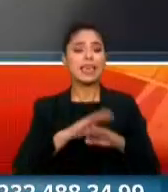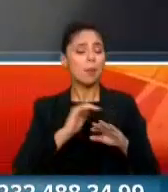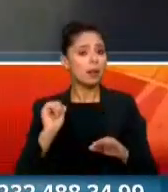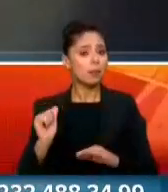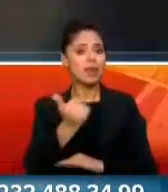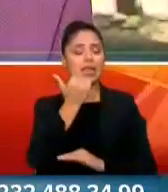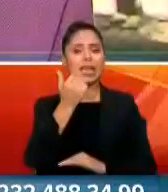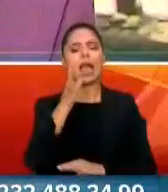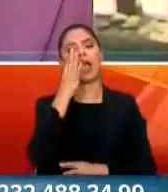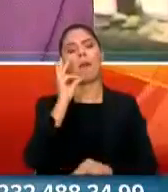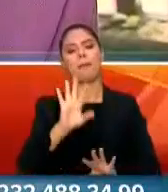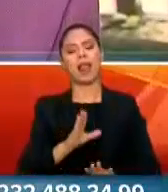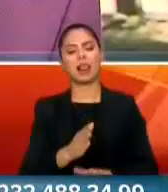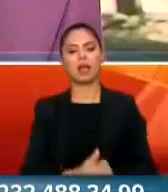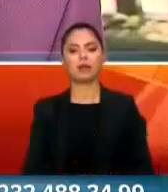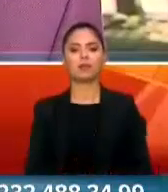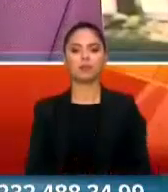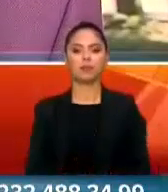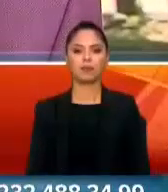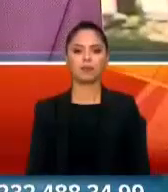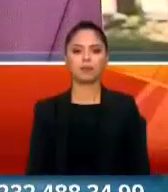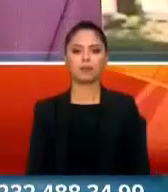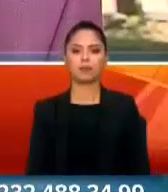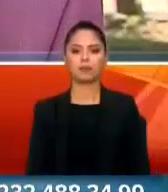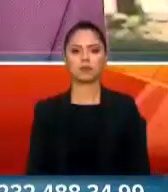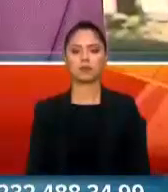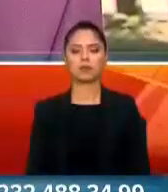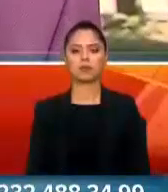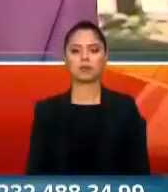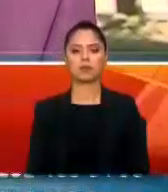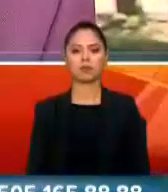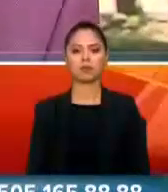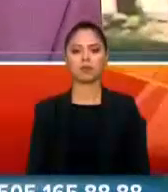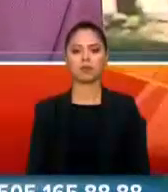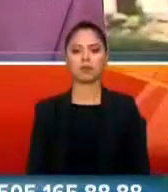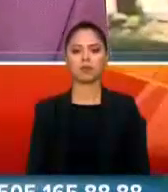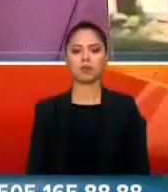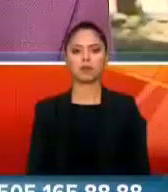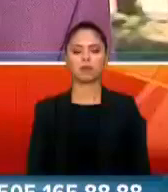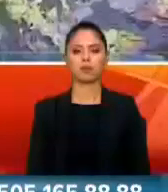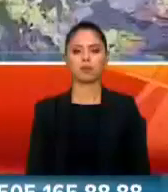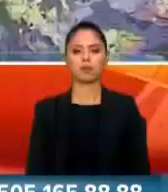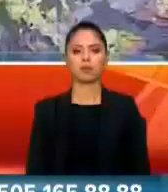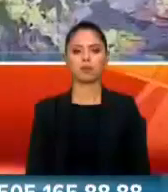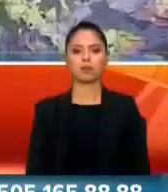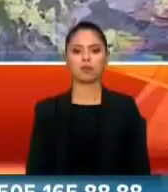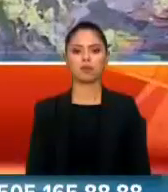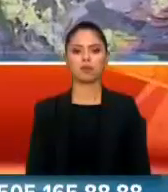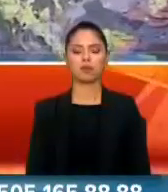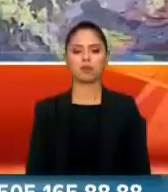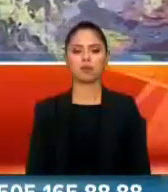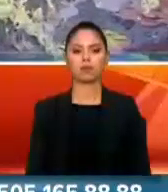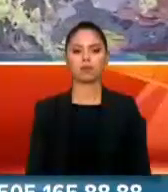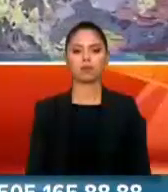gereken sp50 Deprem olmadan önce çalışalım depremde zararımız mi mum olsun yapılması